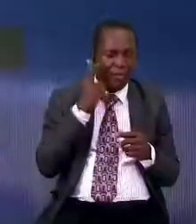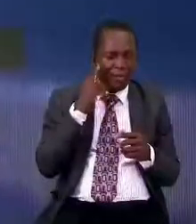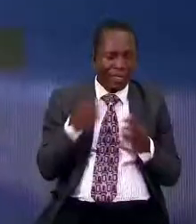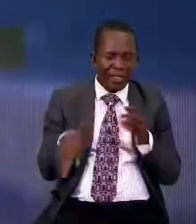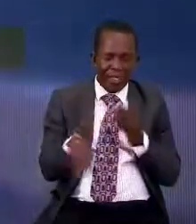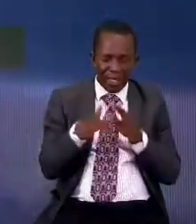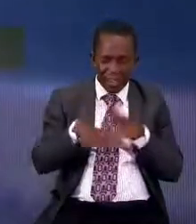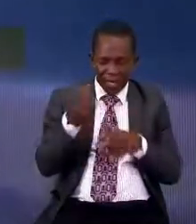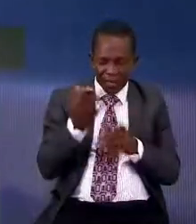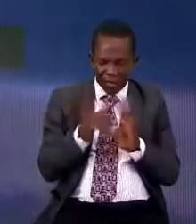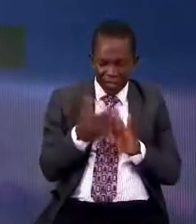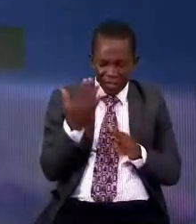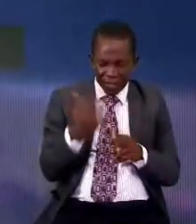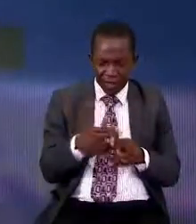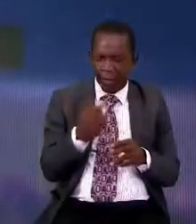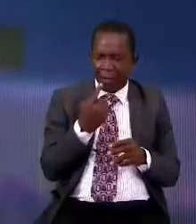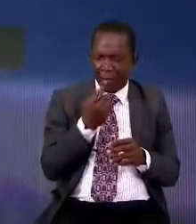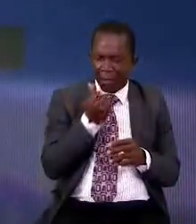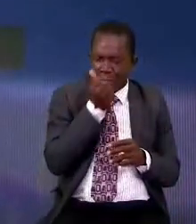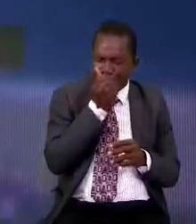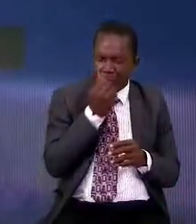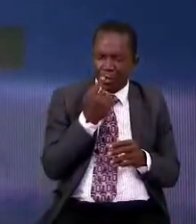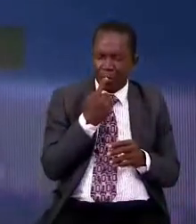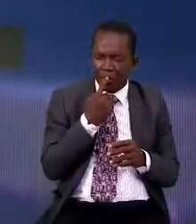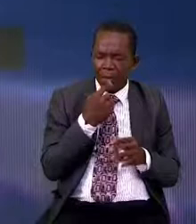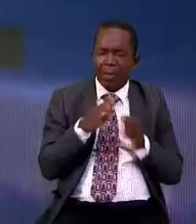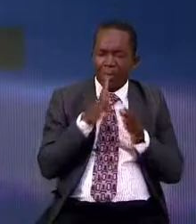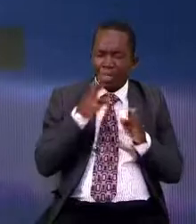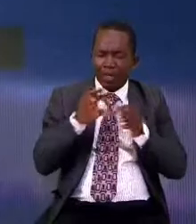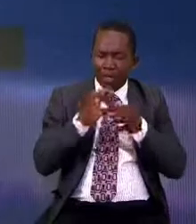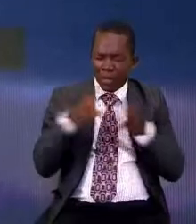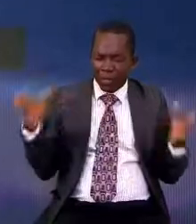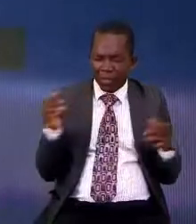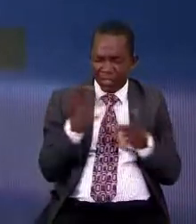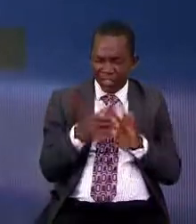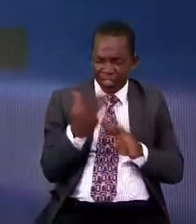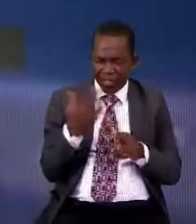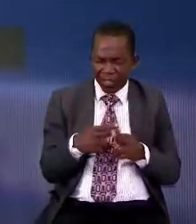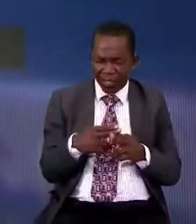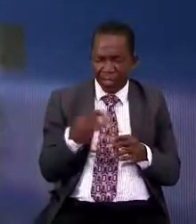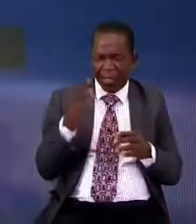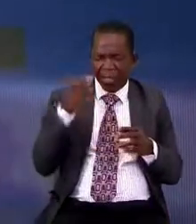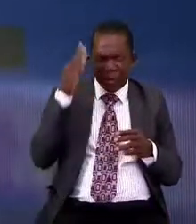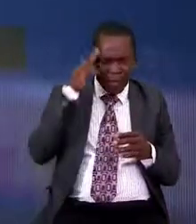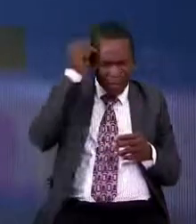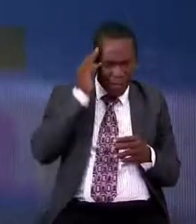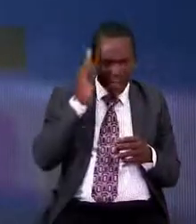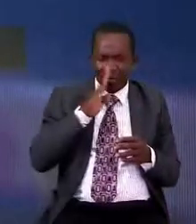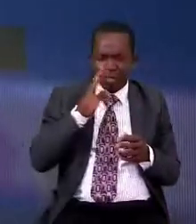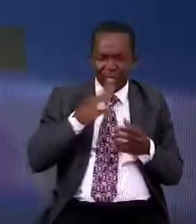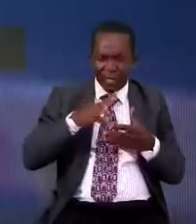se délie, que la folie soit guérie, que le goitre, que la